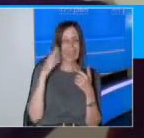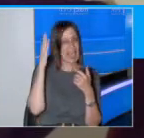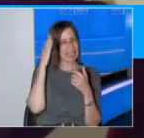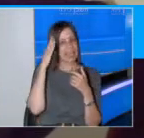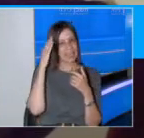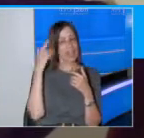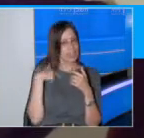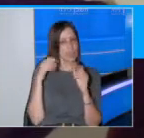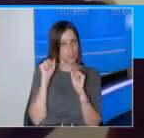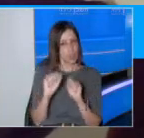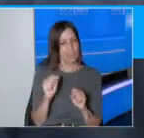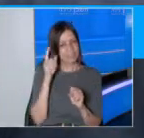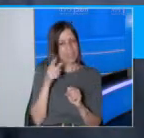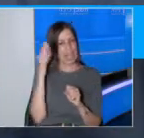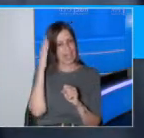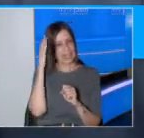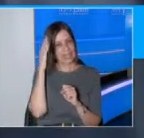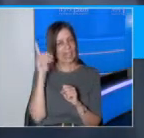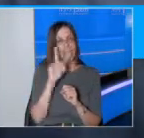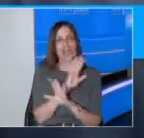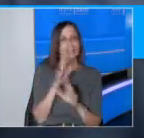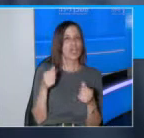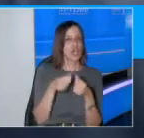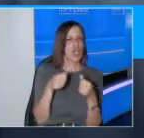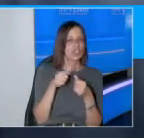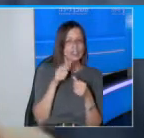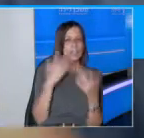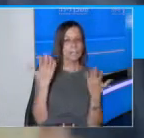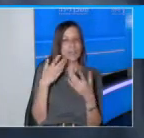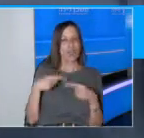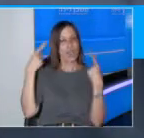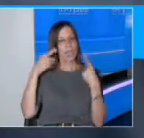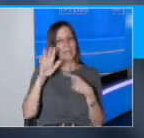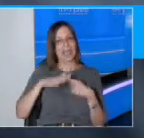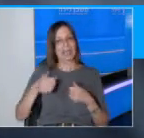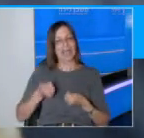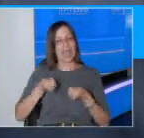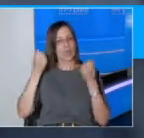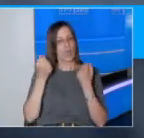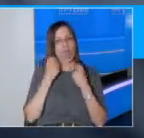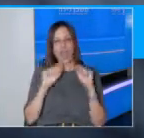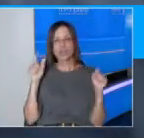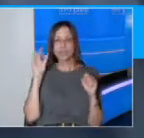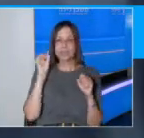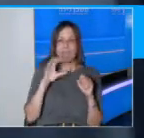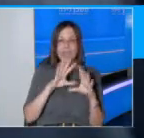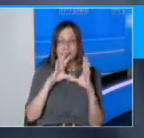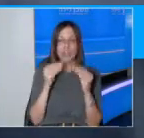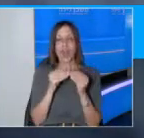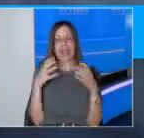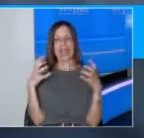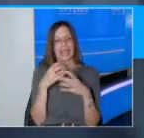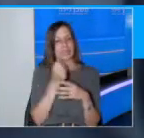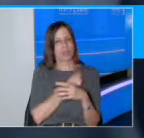ללמוד, אני בעד, צריך להכיר. אבל אין קשר בין זה לבין מה שקורה היום במערכת החינוך החילונית, שבה מגיעים לך כל הגרעינים